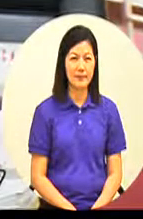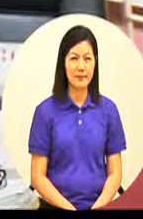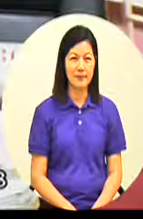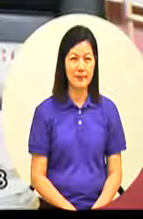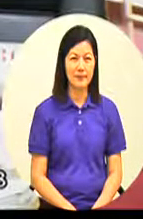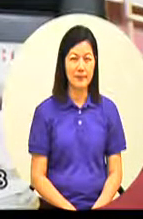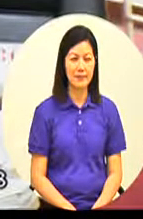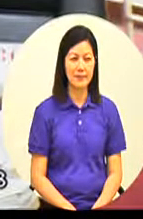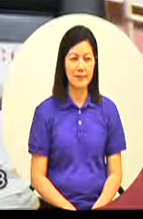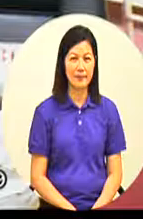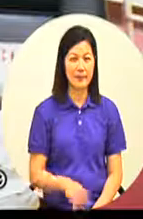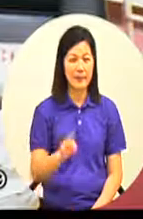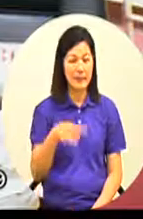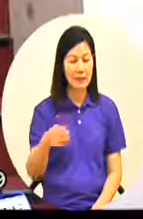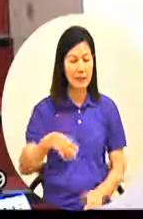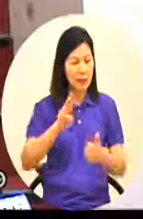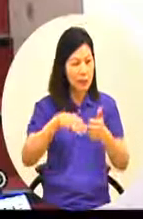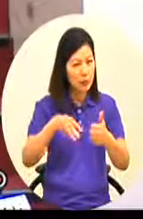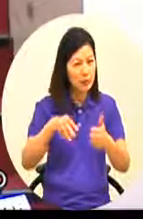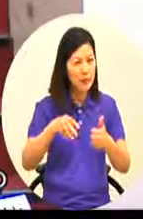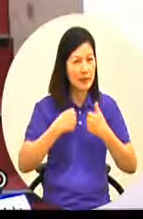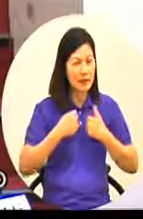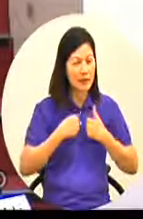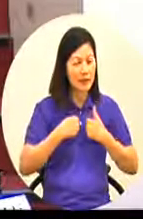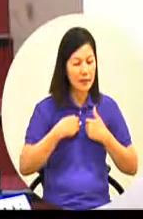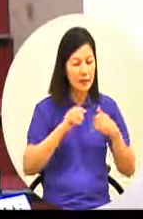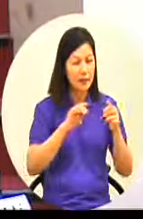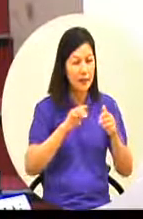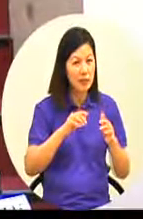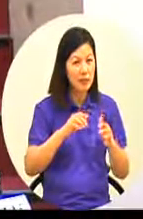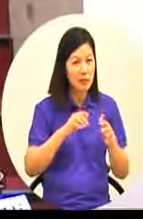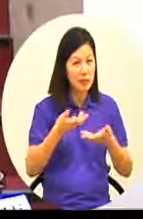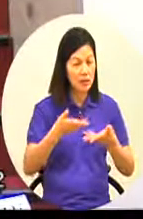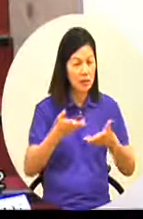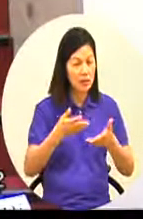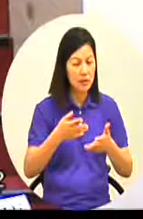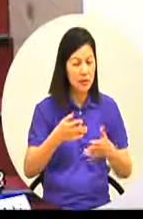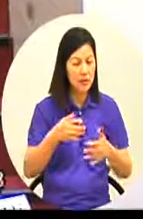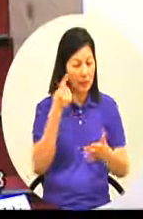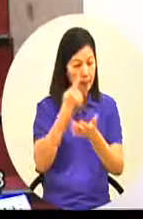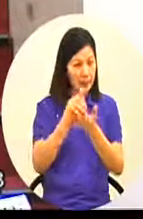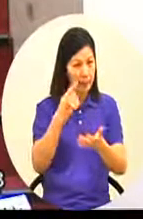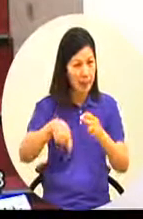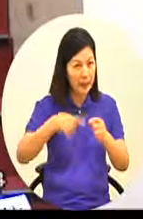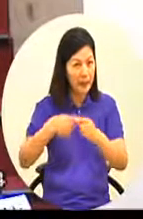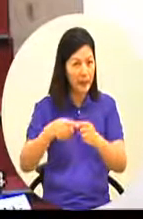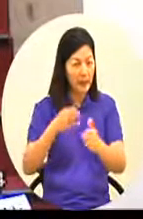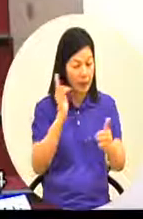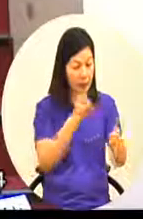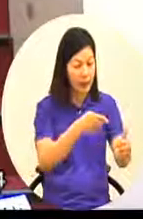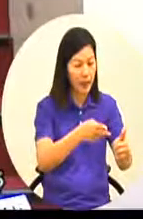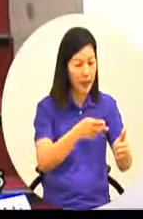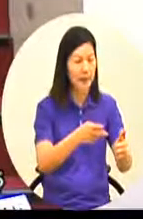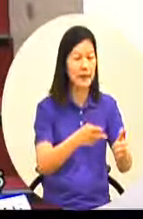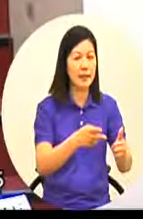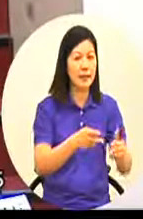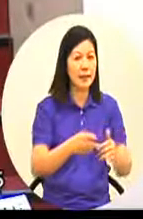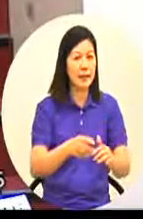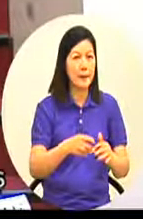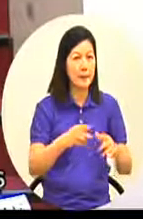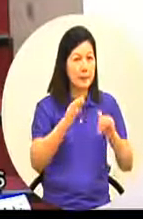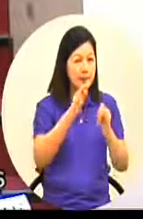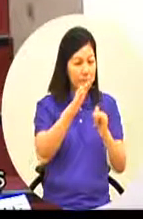啊，然后你的训练的代志也甲议员做一个说明吼，咱每年咱拢有委托殡葬工会吼来办这方面的训练甲